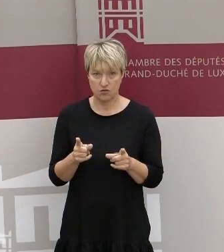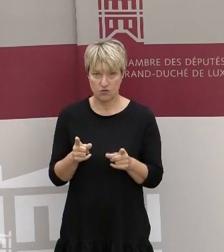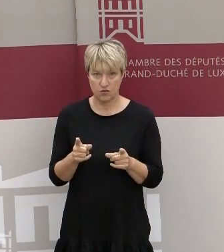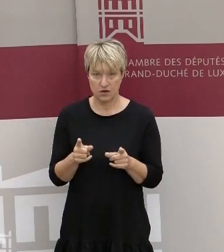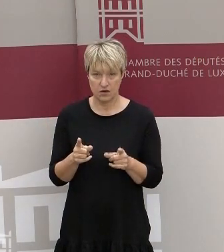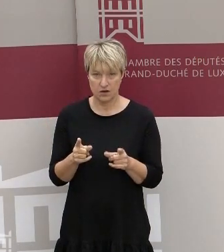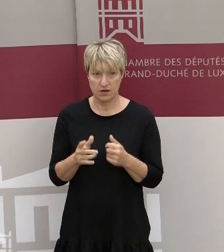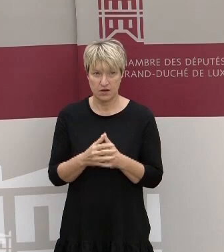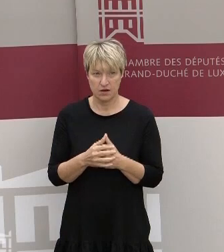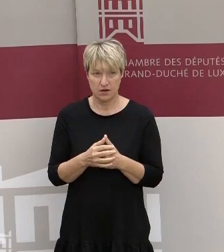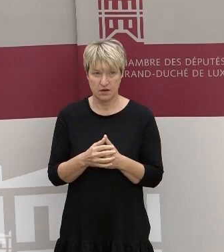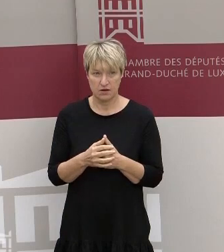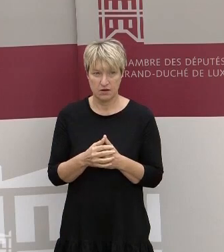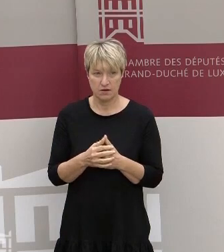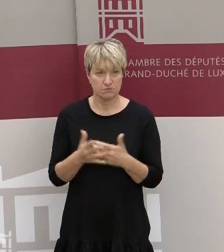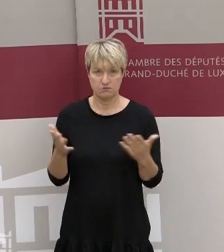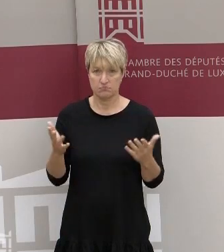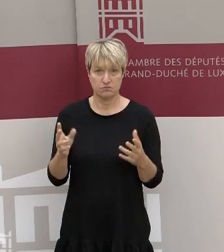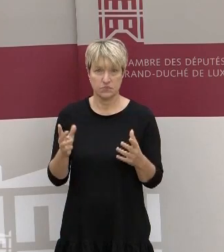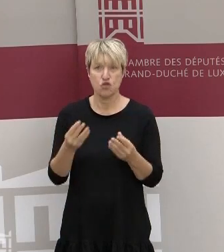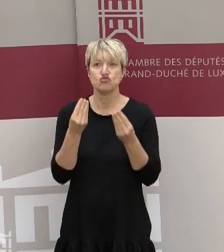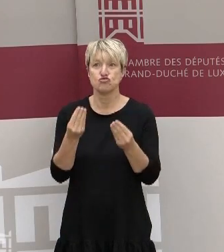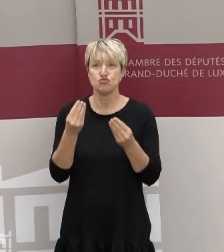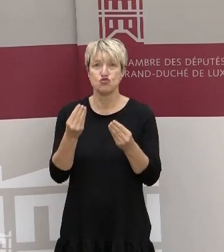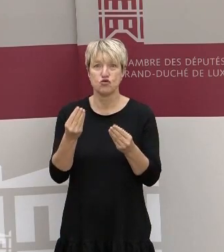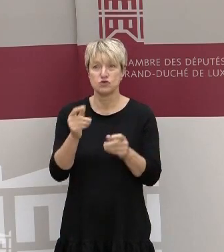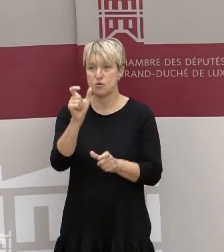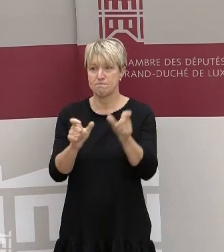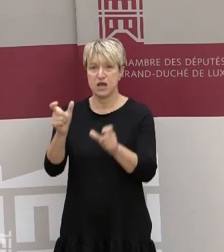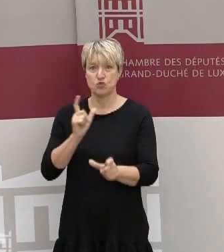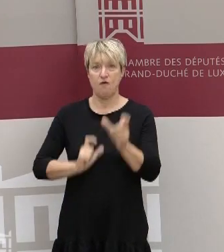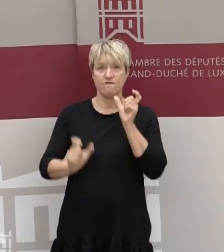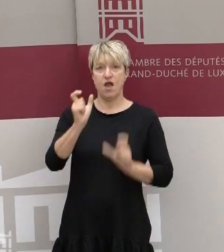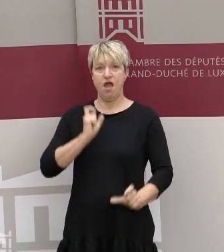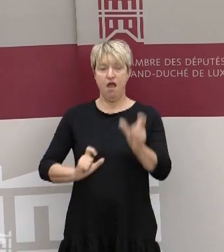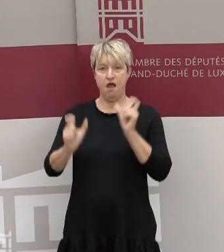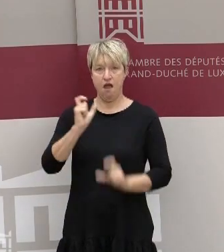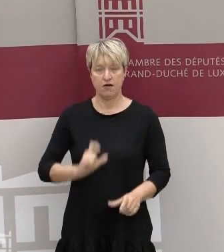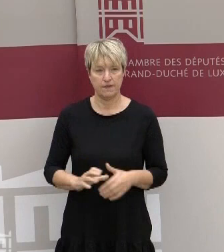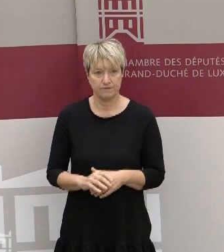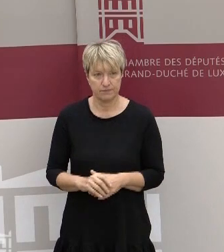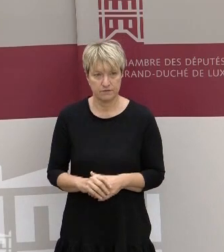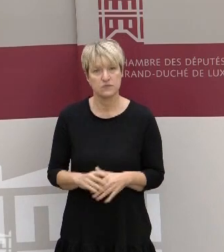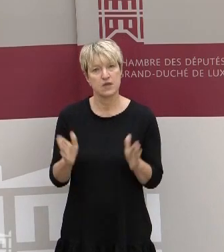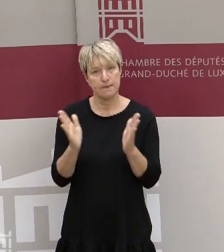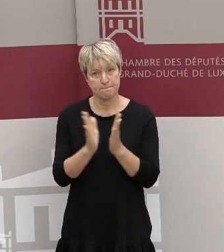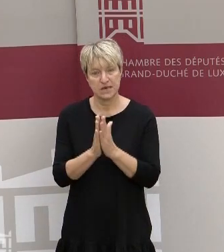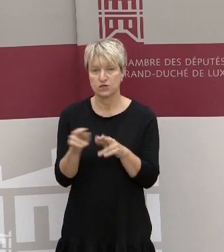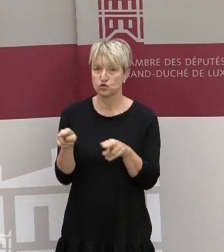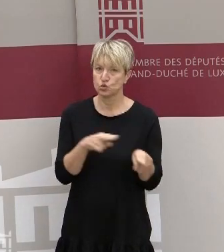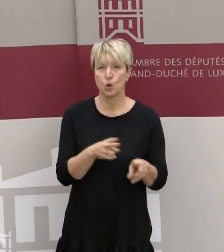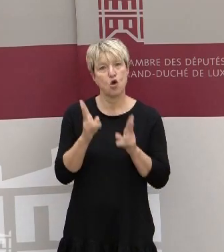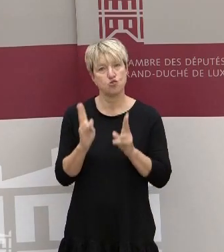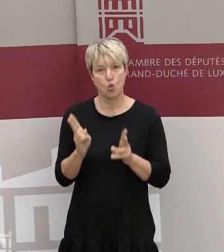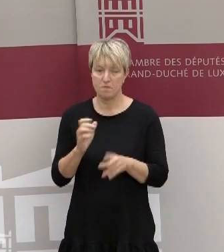dass Reaktionen kommen. Also kommen wir zum normalen Ton zurück. Ja, Herr Präsident, dann, ich notiere, dass dann werde